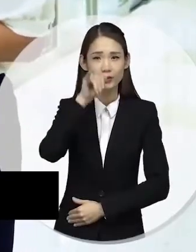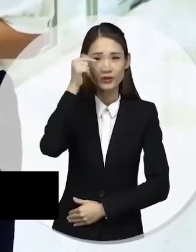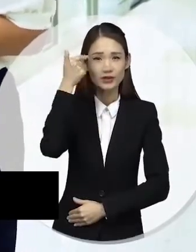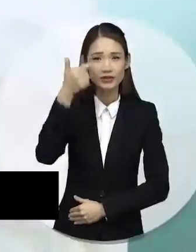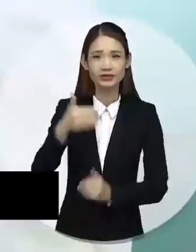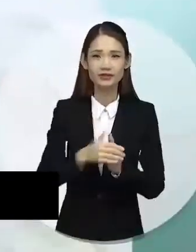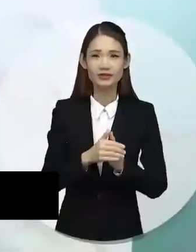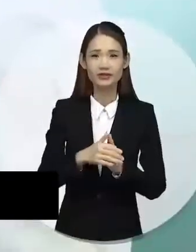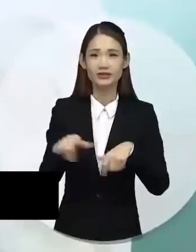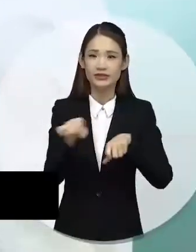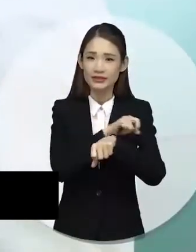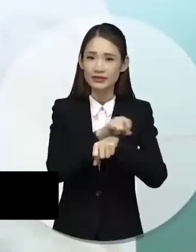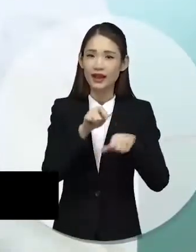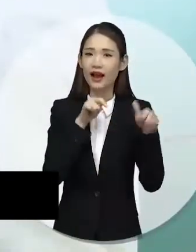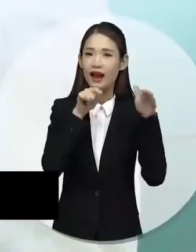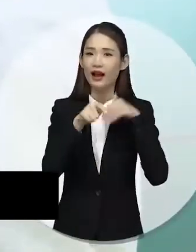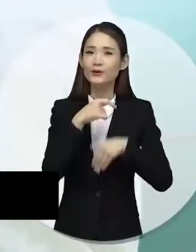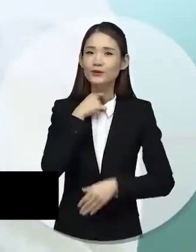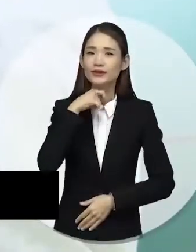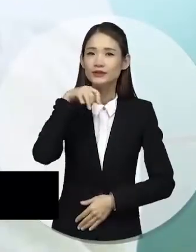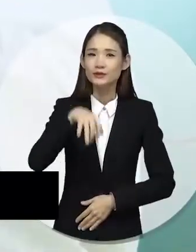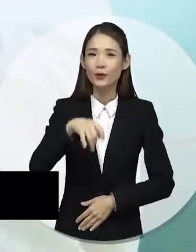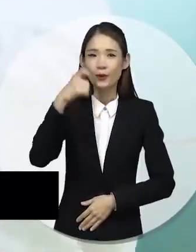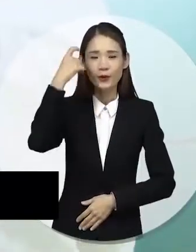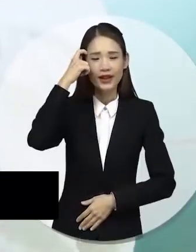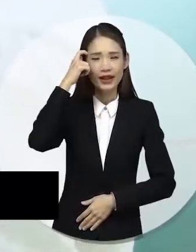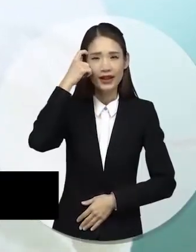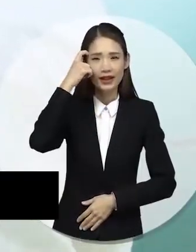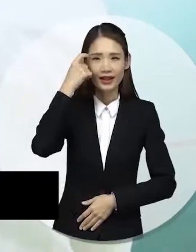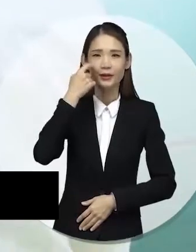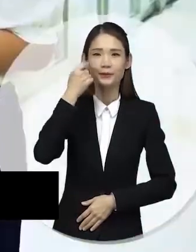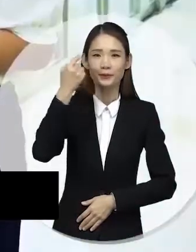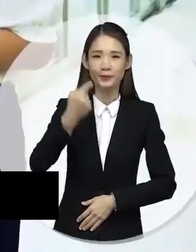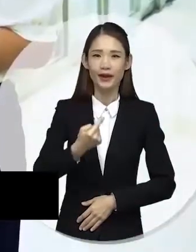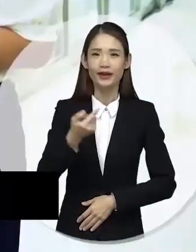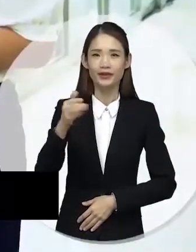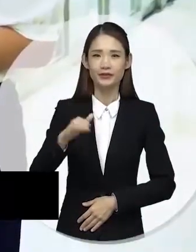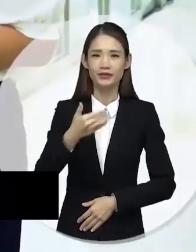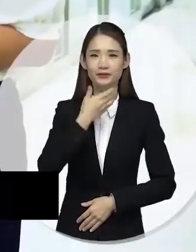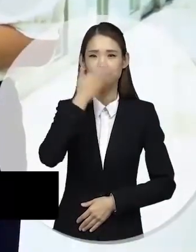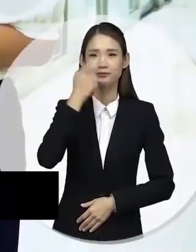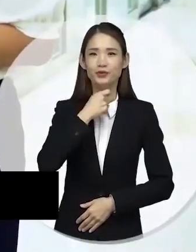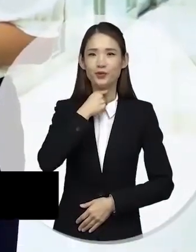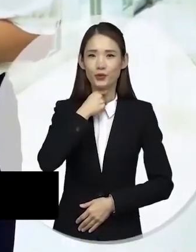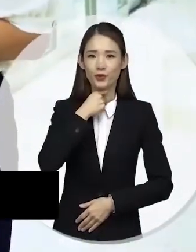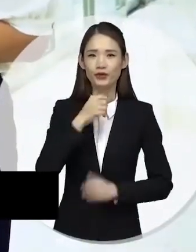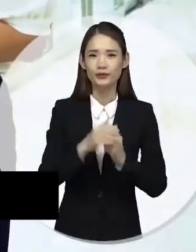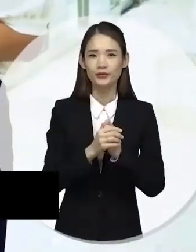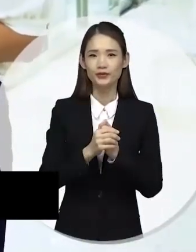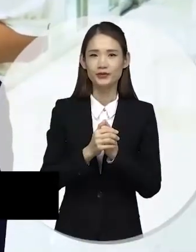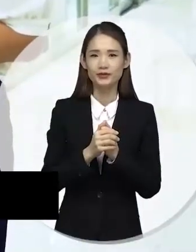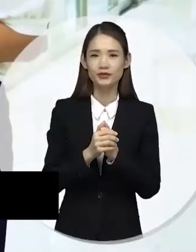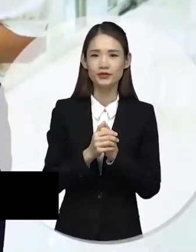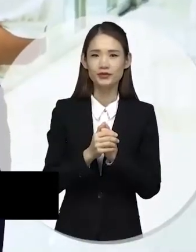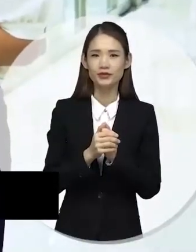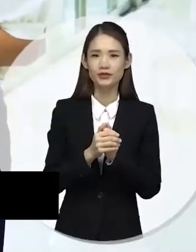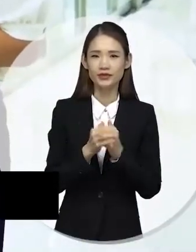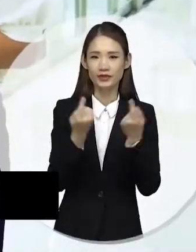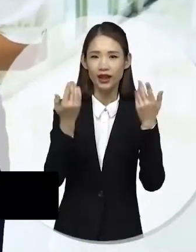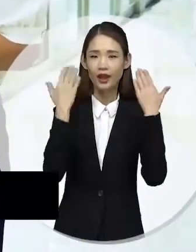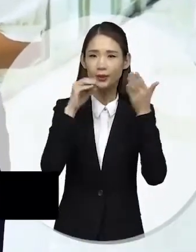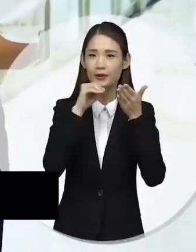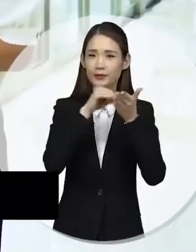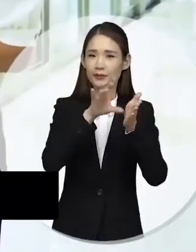장소가 있으세요? 제가 특히나 가보고 싶은 곳을 좀 생각해 오긴 했는데 저의 로망의 장소예요. 제가